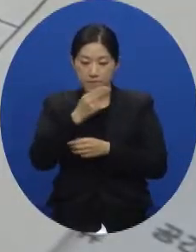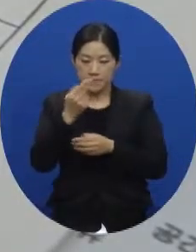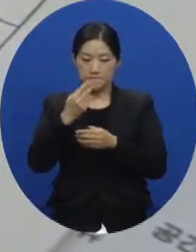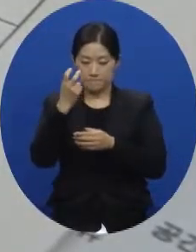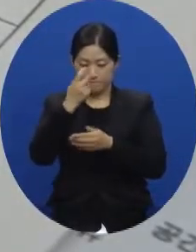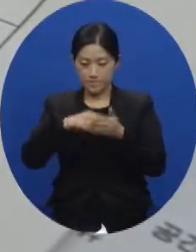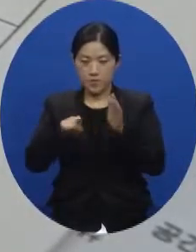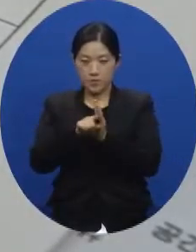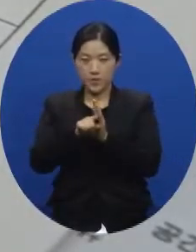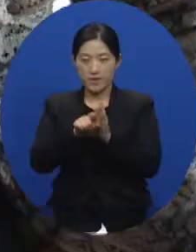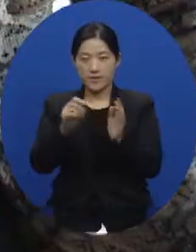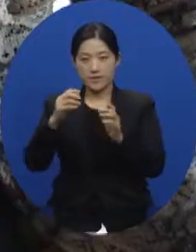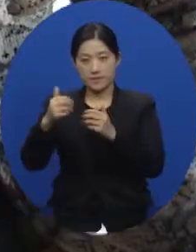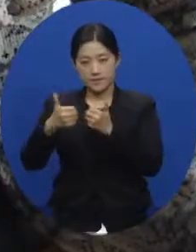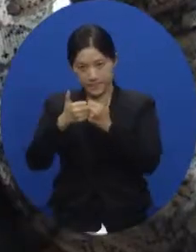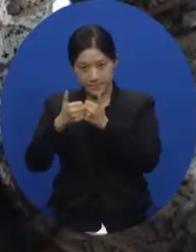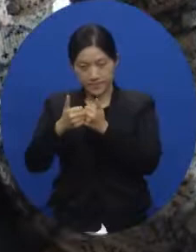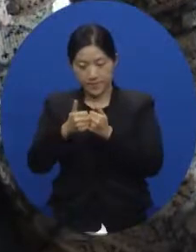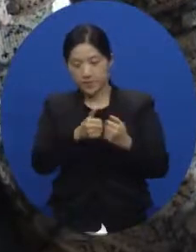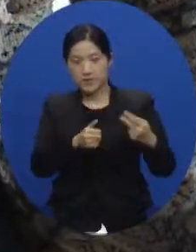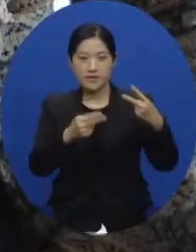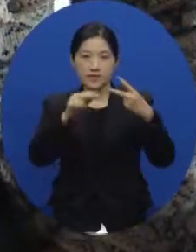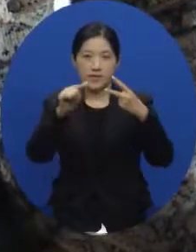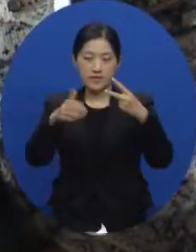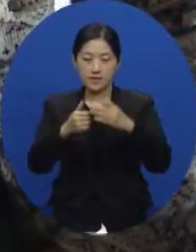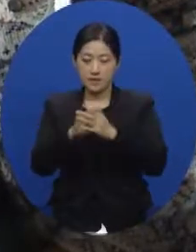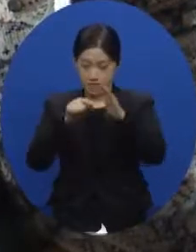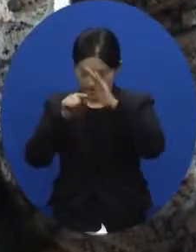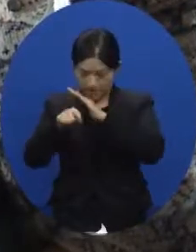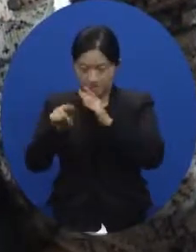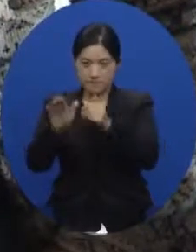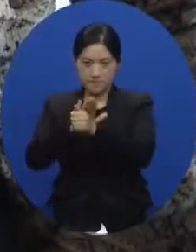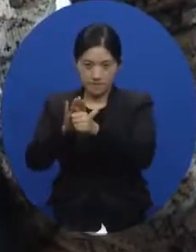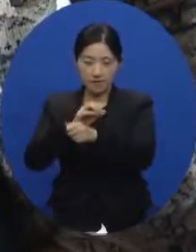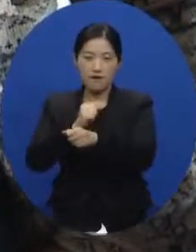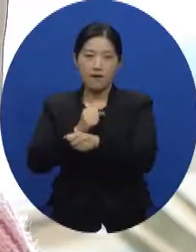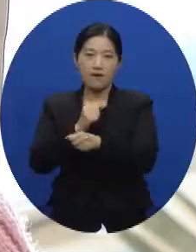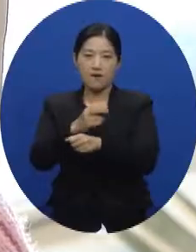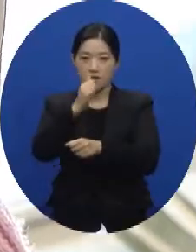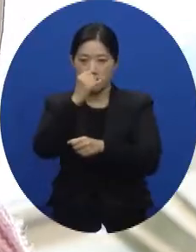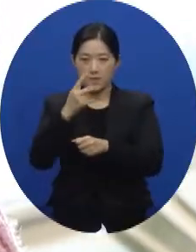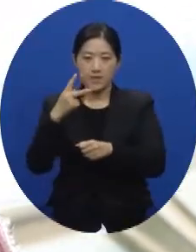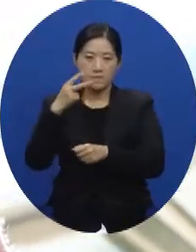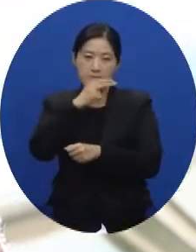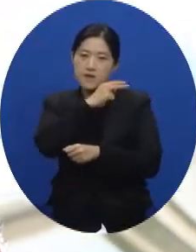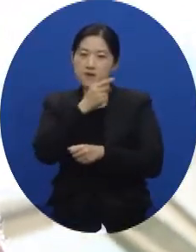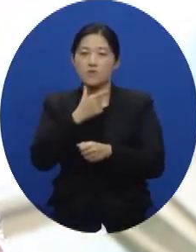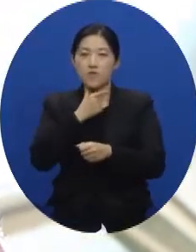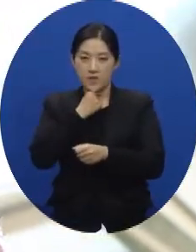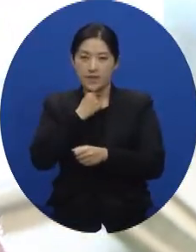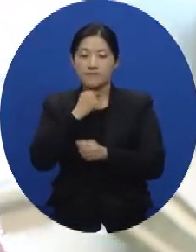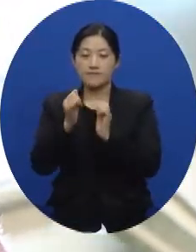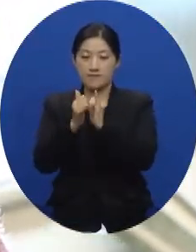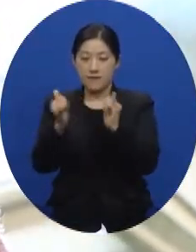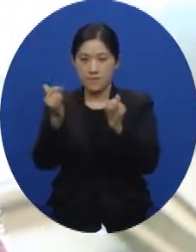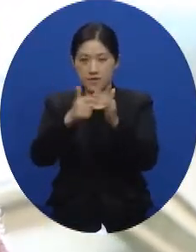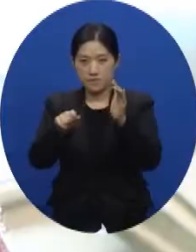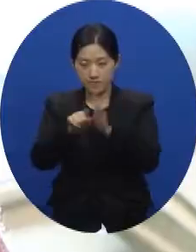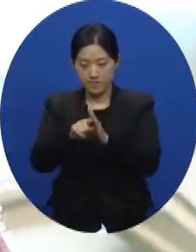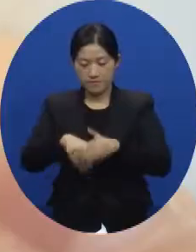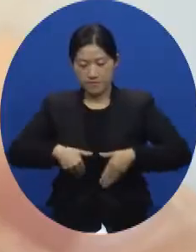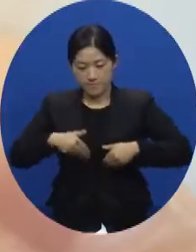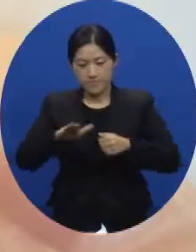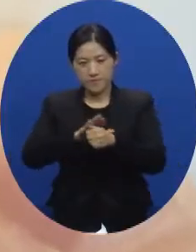운영과 2단계 금연 실천 이동 클리닉을 운영해 담배 탈출을 원하는 흡연자들을 위한